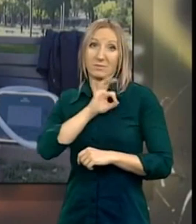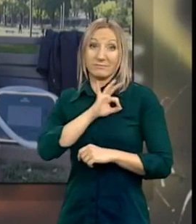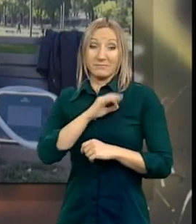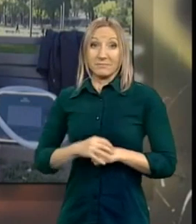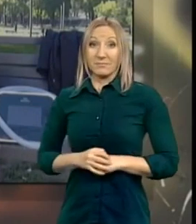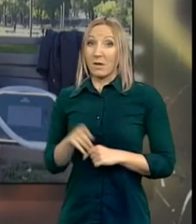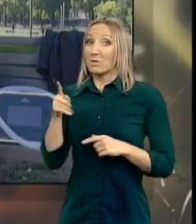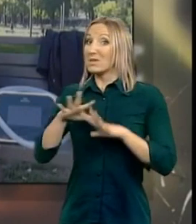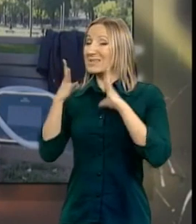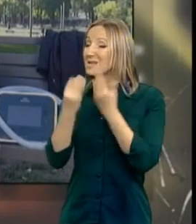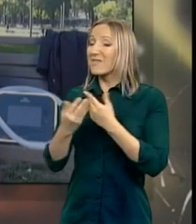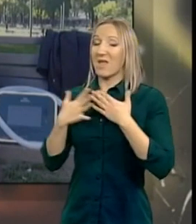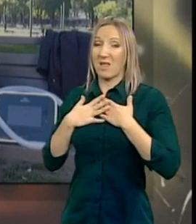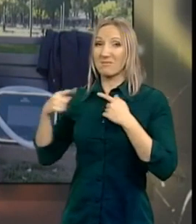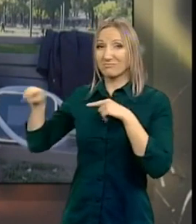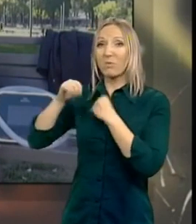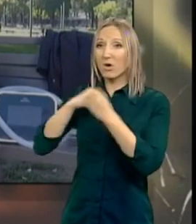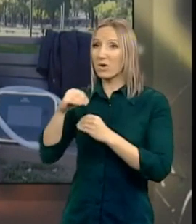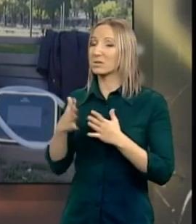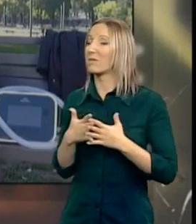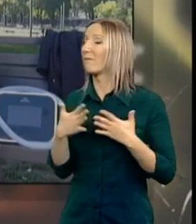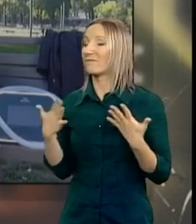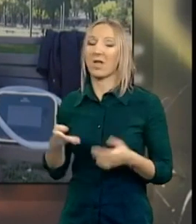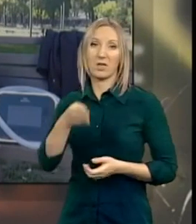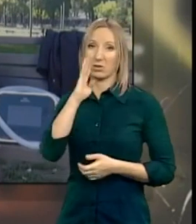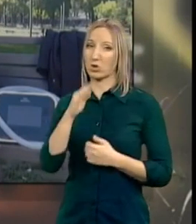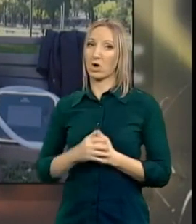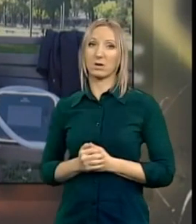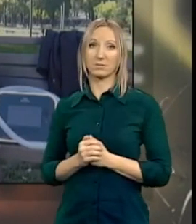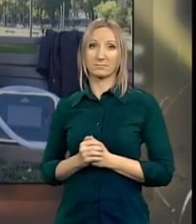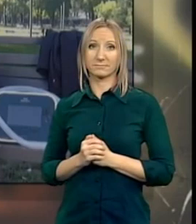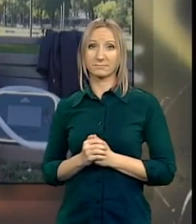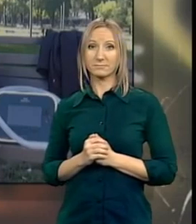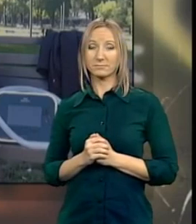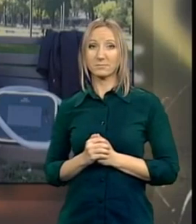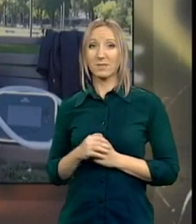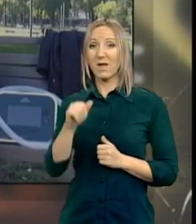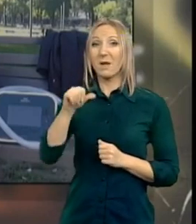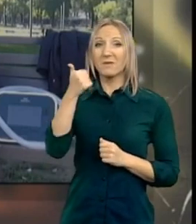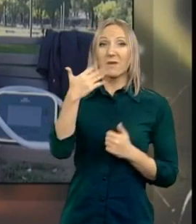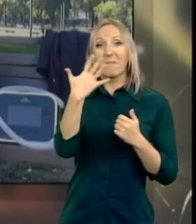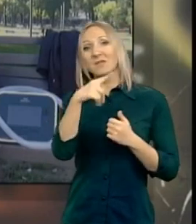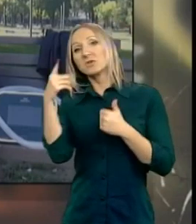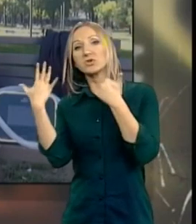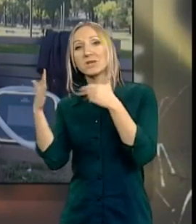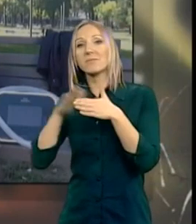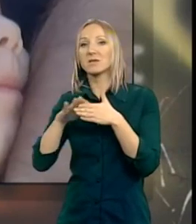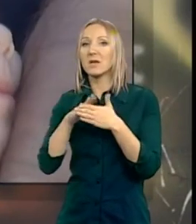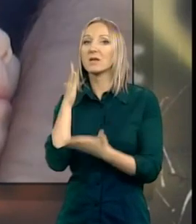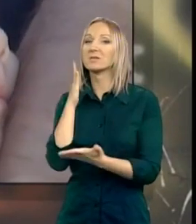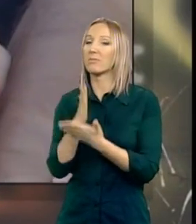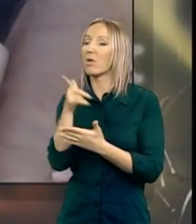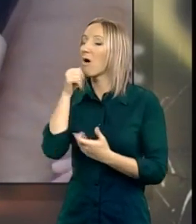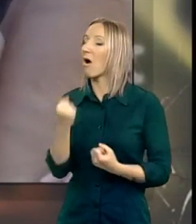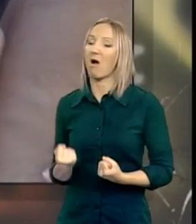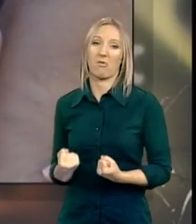bio izuzetno veliki šok. I prvih 6 mjeseci je bilo